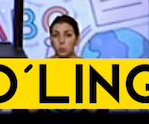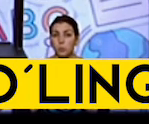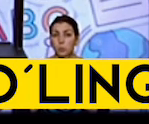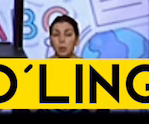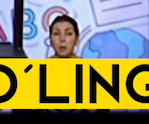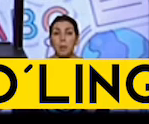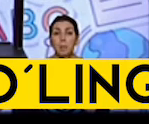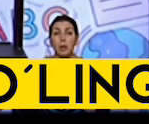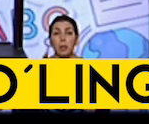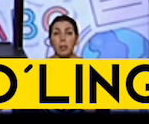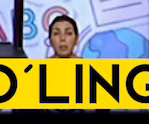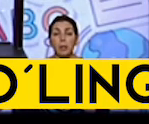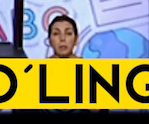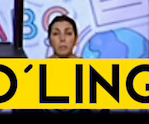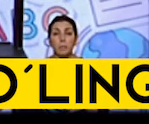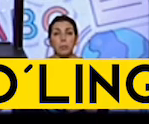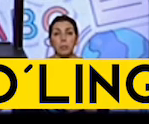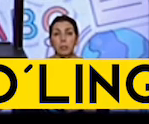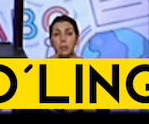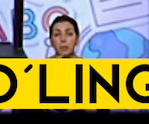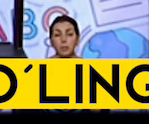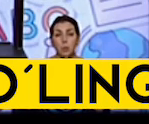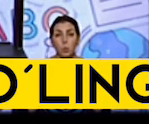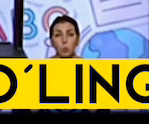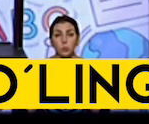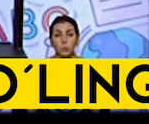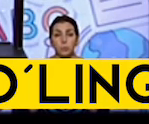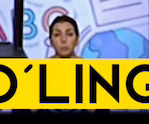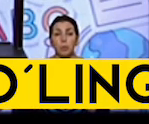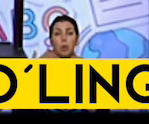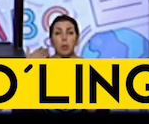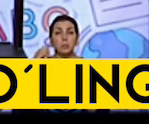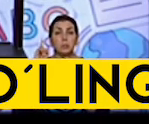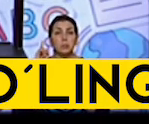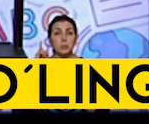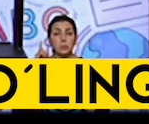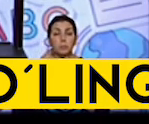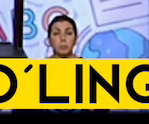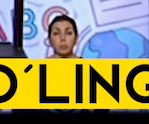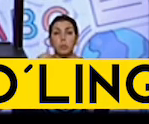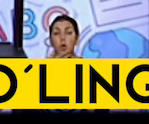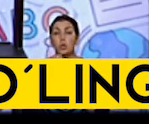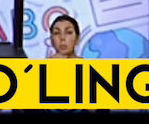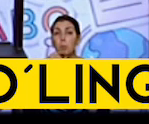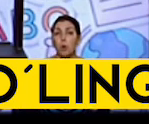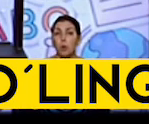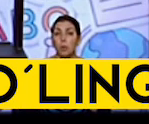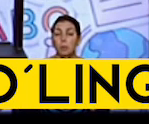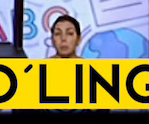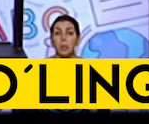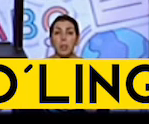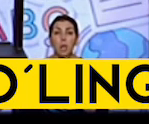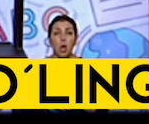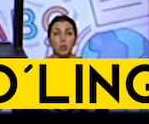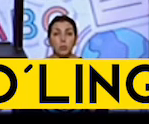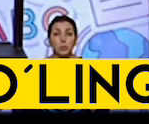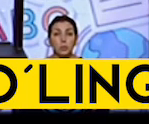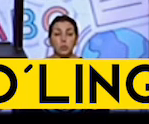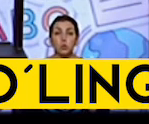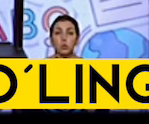Bolajonlar, mehnat qo'shiqlar deb nimaga aytiladi? Qadim zamonlarda ota-bobolarimiz